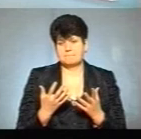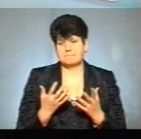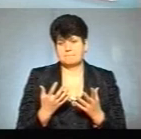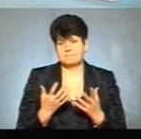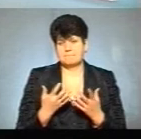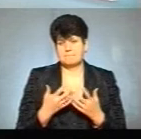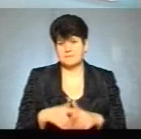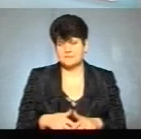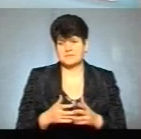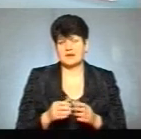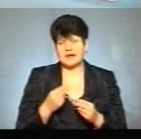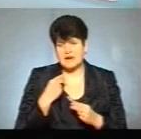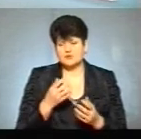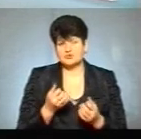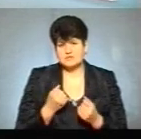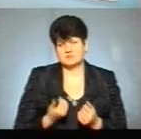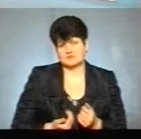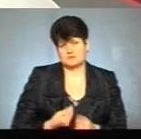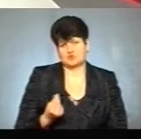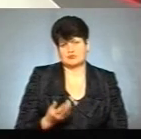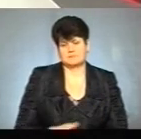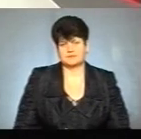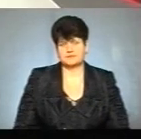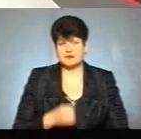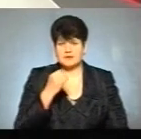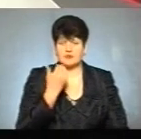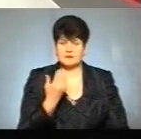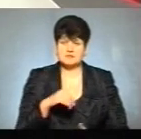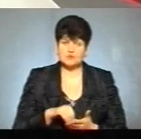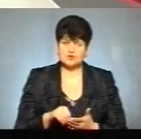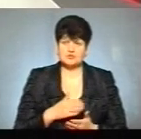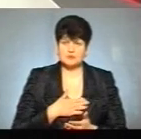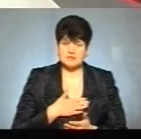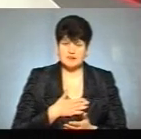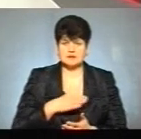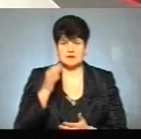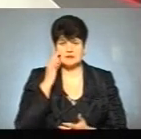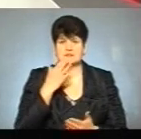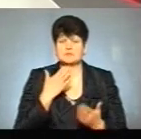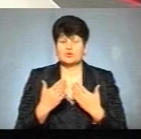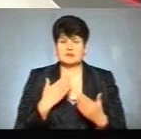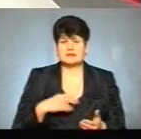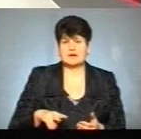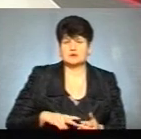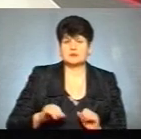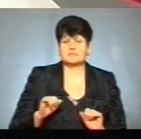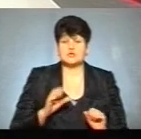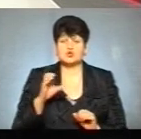показує практика, що краще отримати цю пільгу готівкою. Тож я дякую вам за участь у нашому ефірі. Нагадаю, що ми спілкувалися з